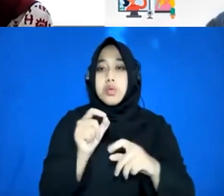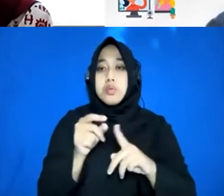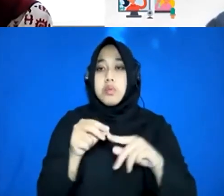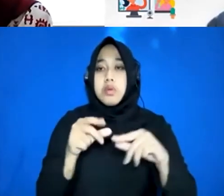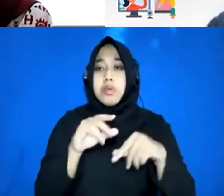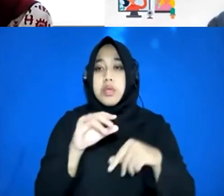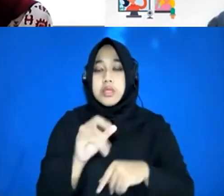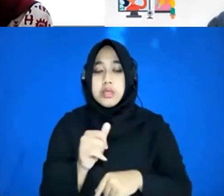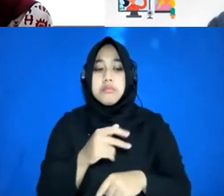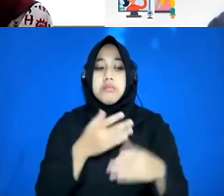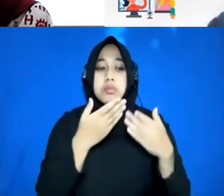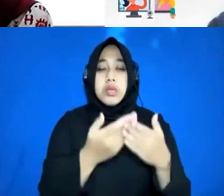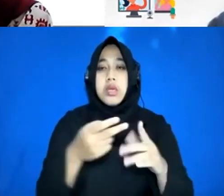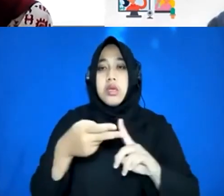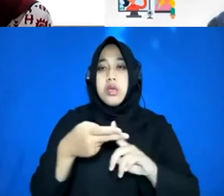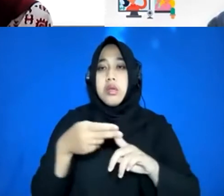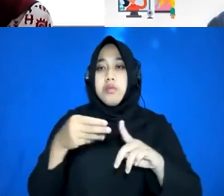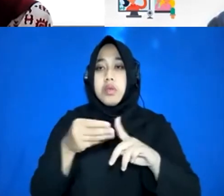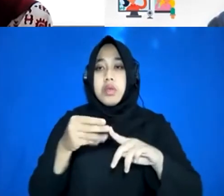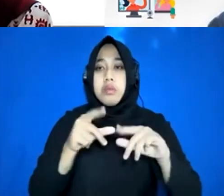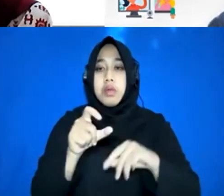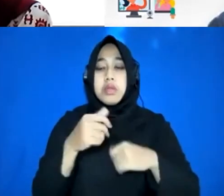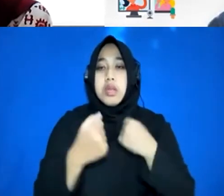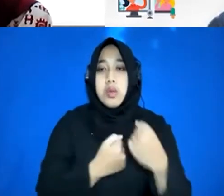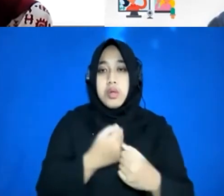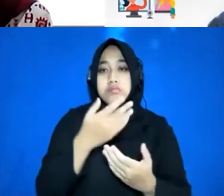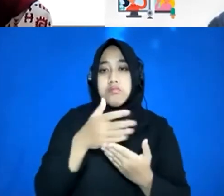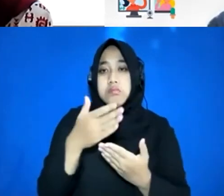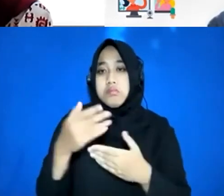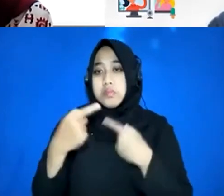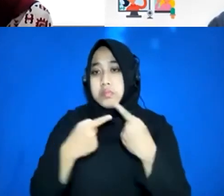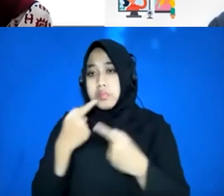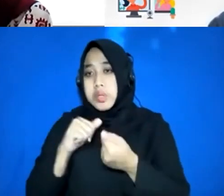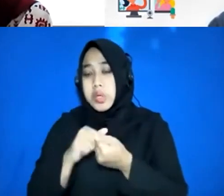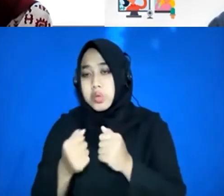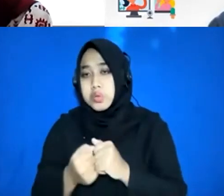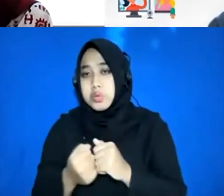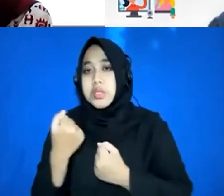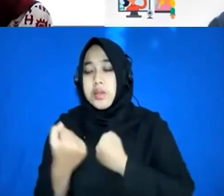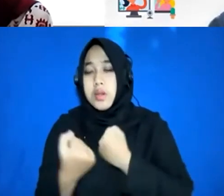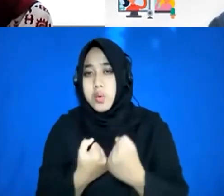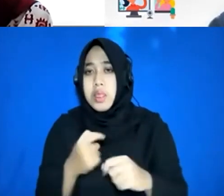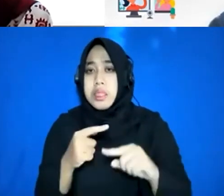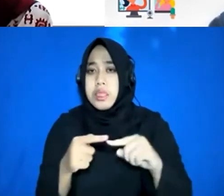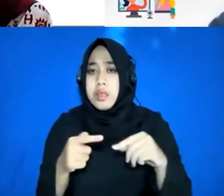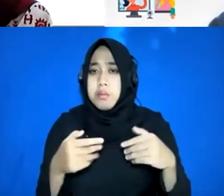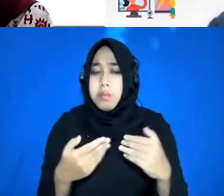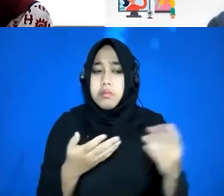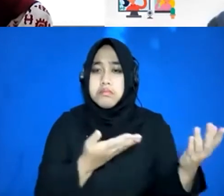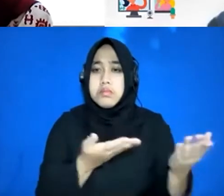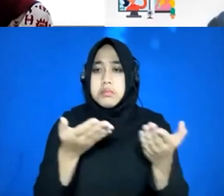bisa memberikan feedback atas apa yang sudah dilakukan, atas sharing kasus yang sudah dilakukan, tapi juga